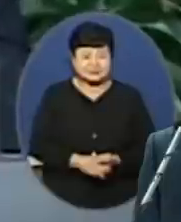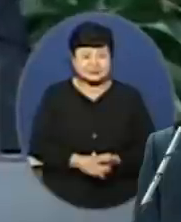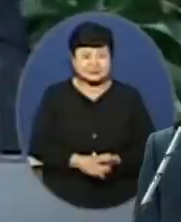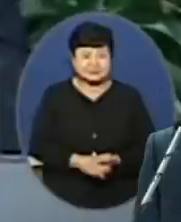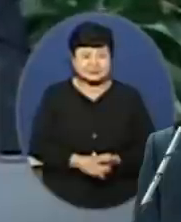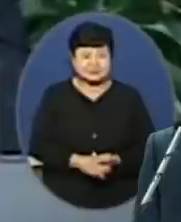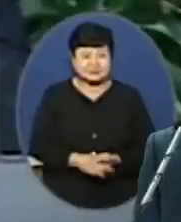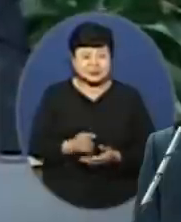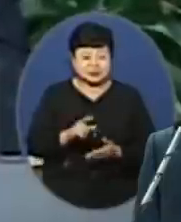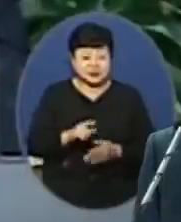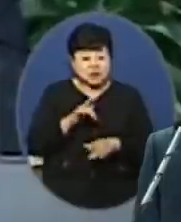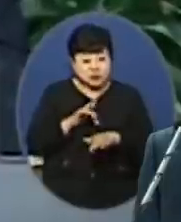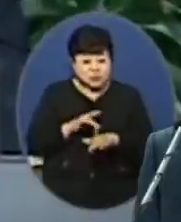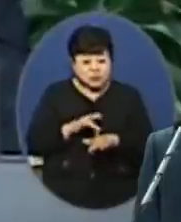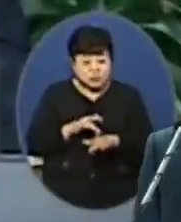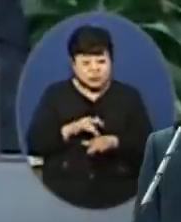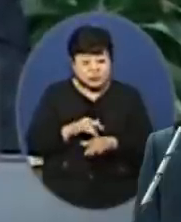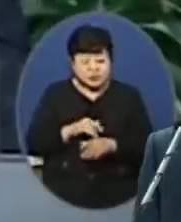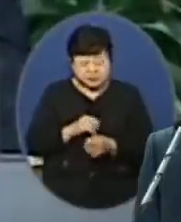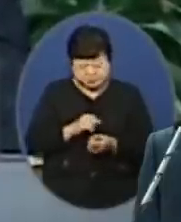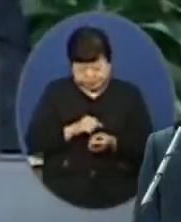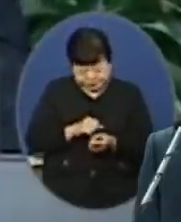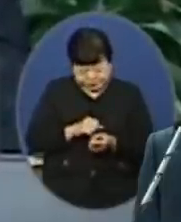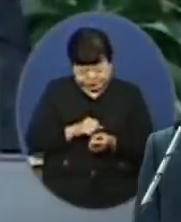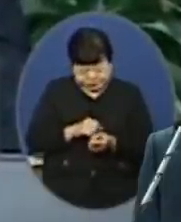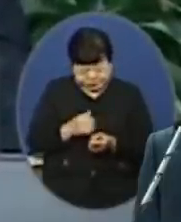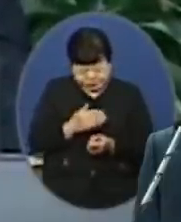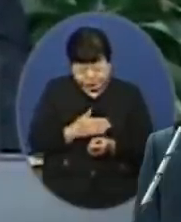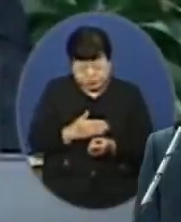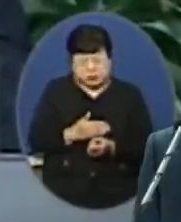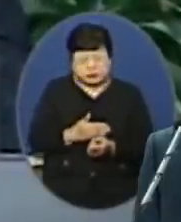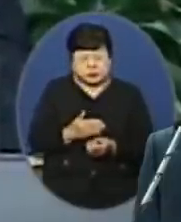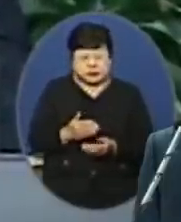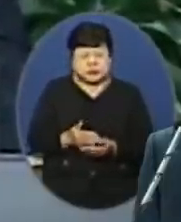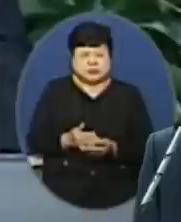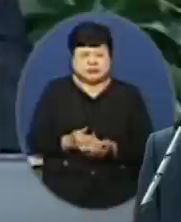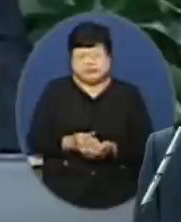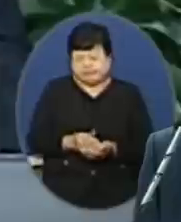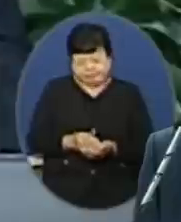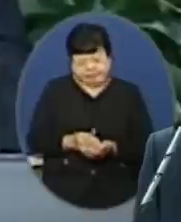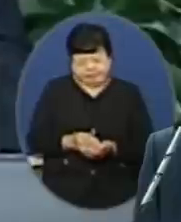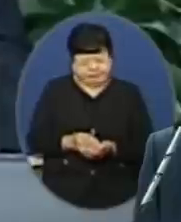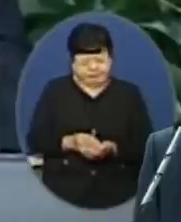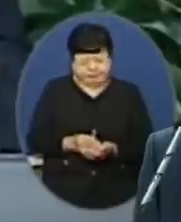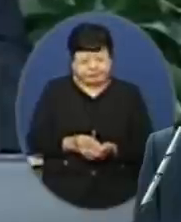그러면은 어떤 때는 귀신이 내 몸을 통해서